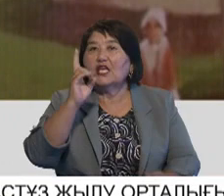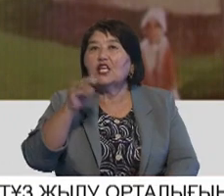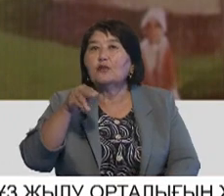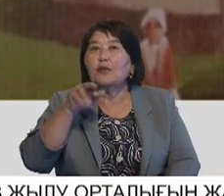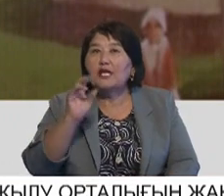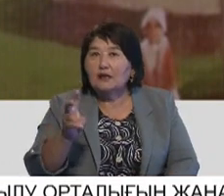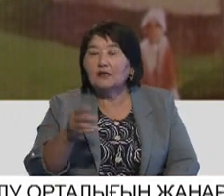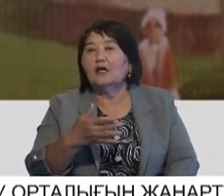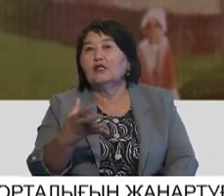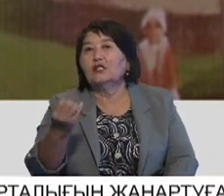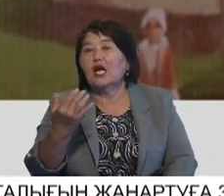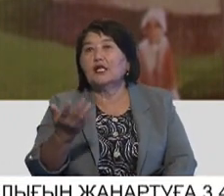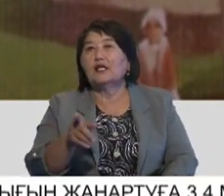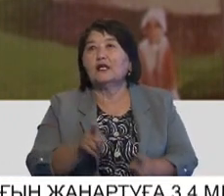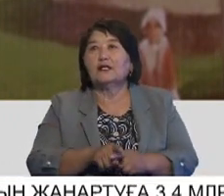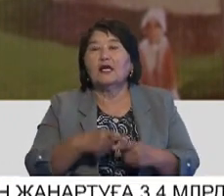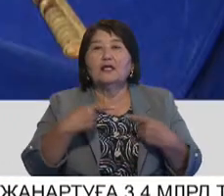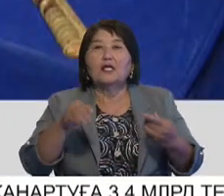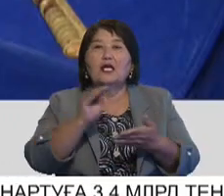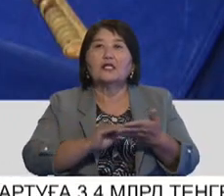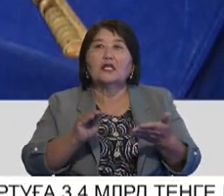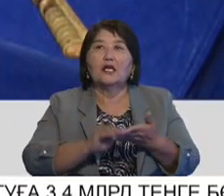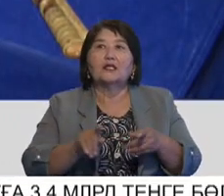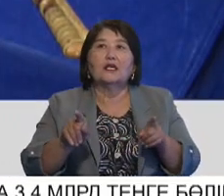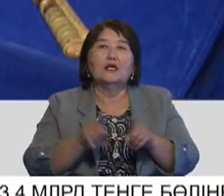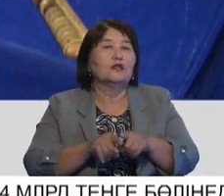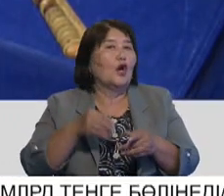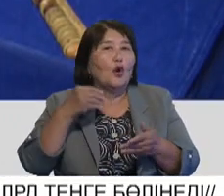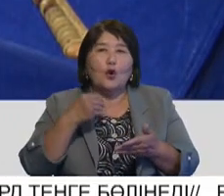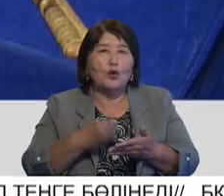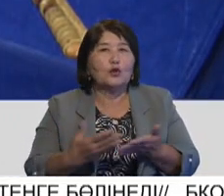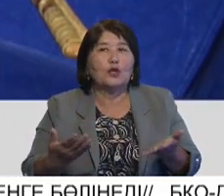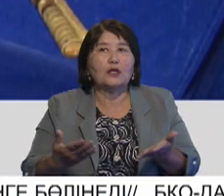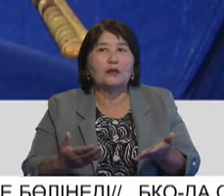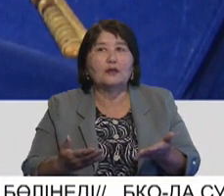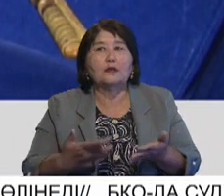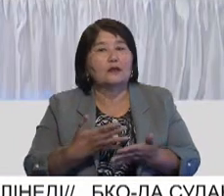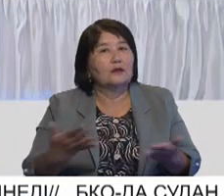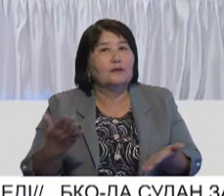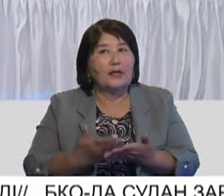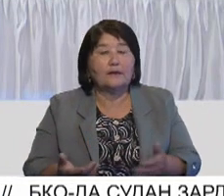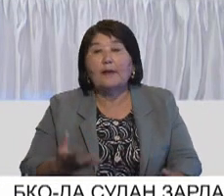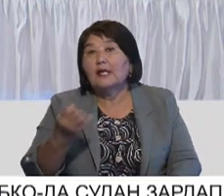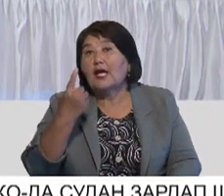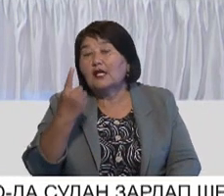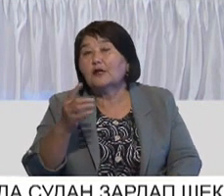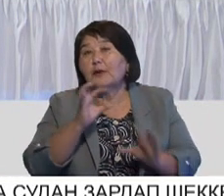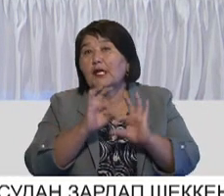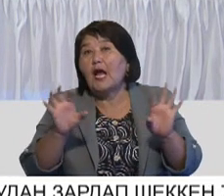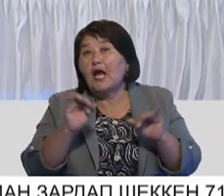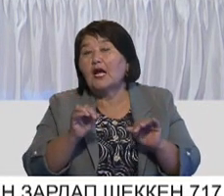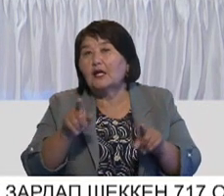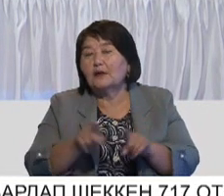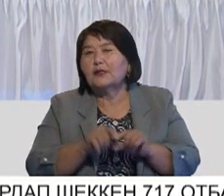жасаған, одан кейін баспаға жазылған дауысы ең құнды дүниелер сол деп айтуға. Тағы бір аңыз